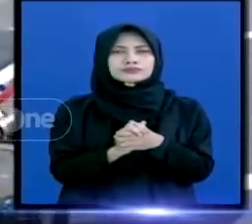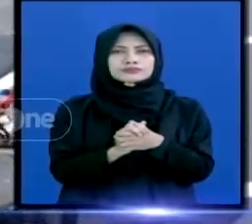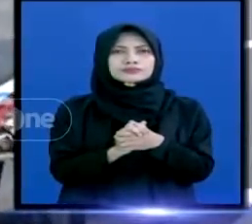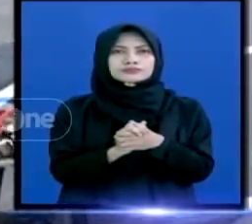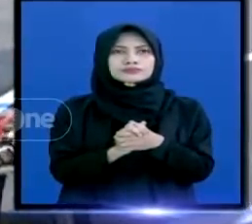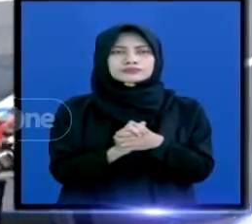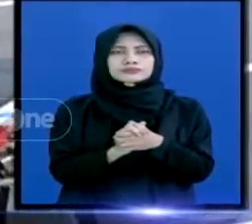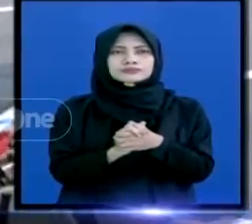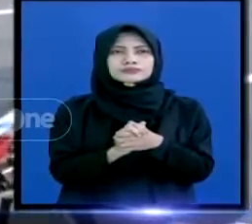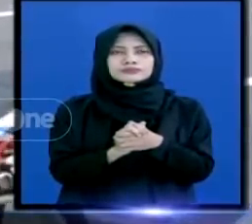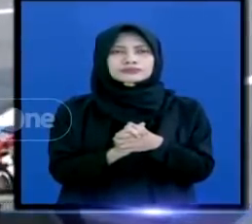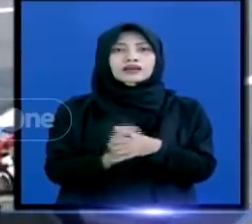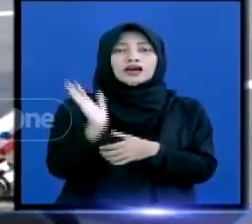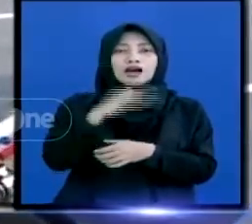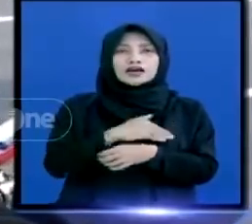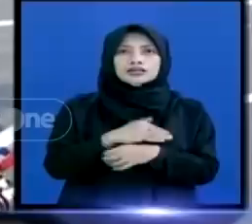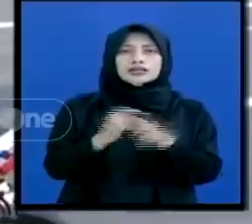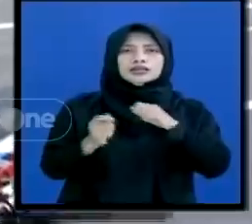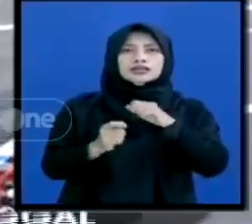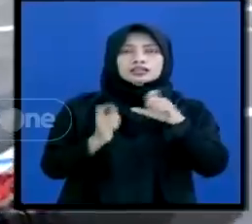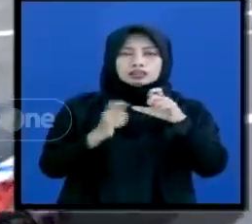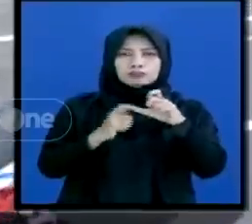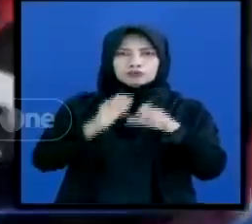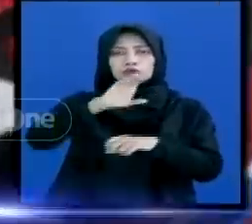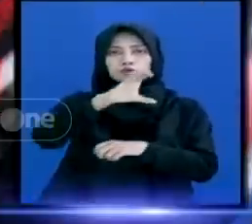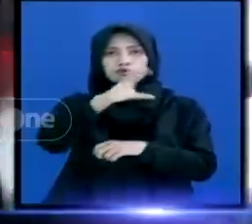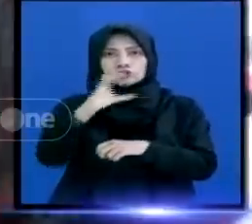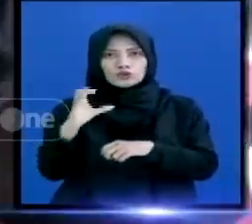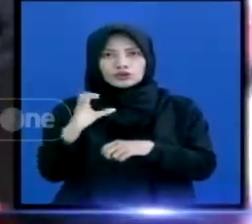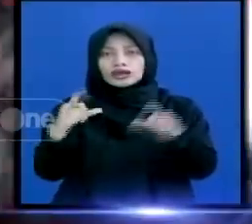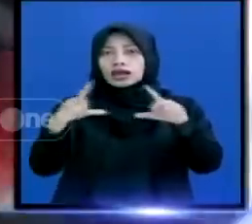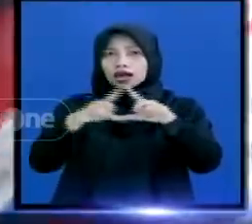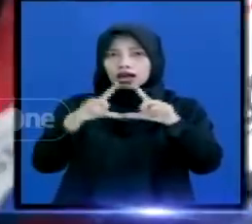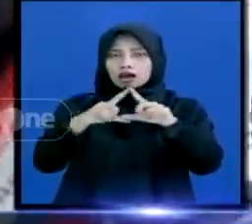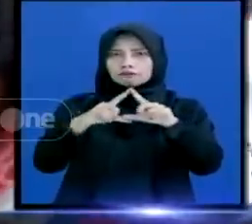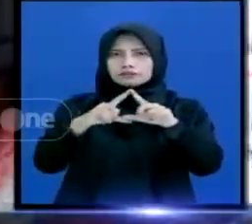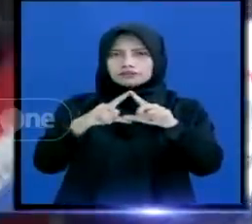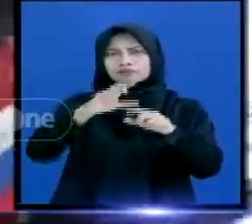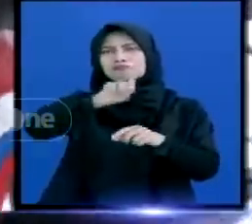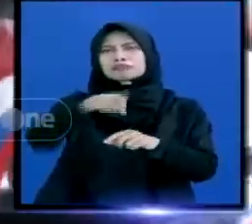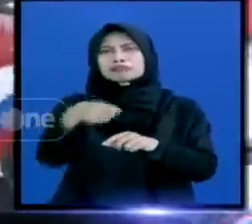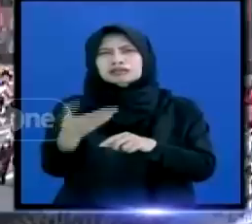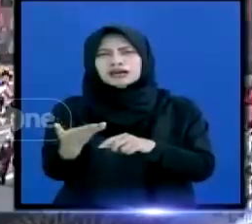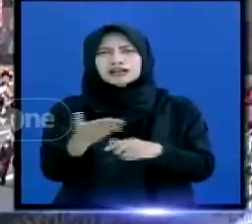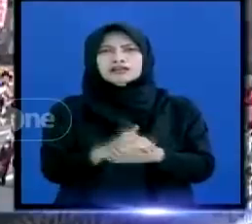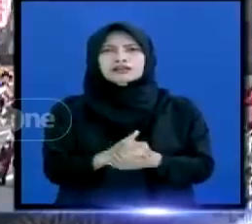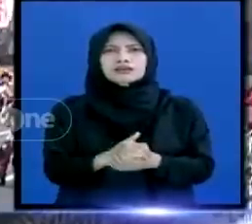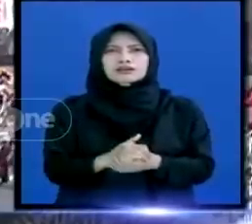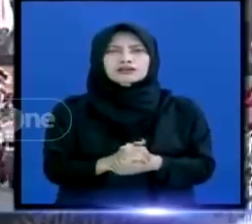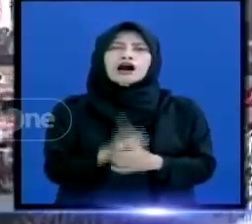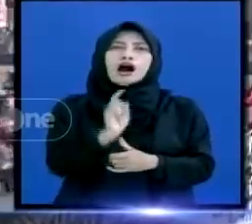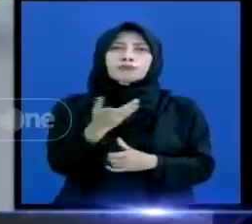Sabtu petang, pembalap muda Indonesia Afriza Munandar mengalami kecelakaan saat mengikuti ajang Asia Talent